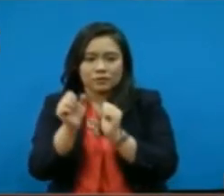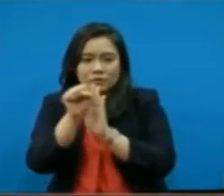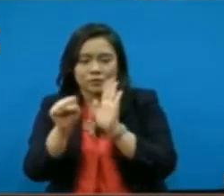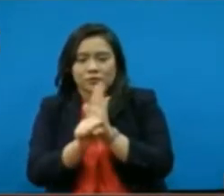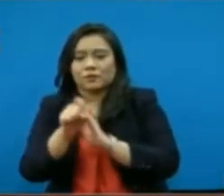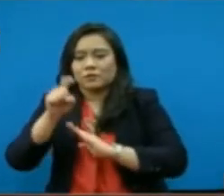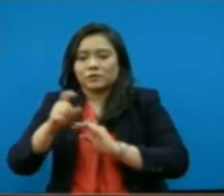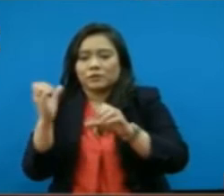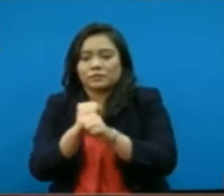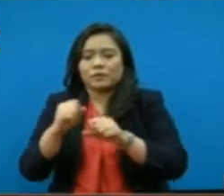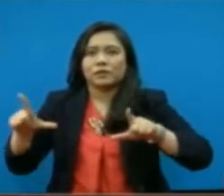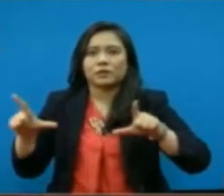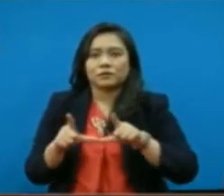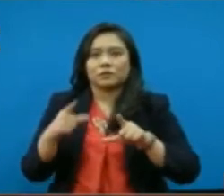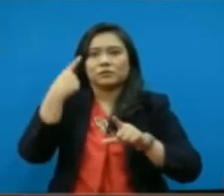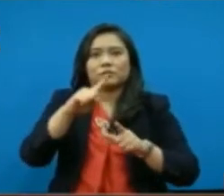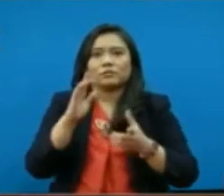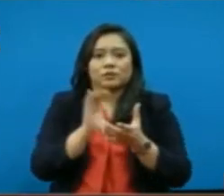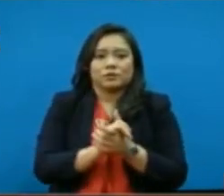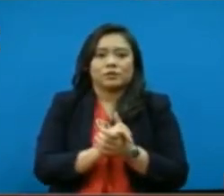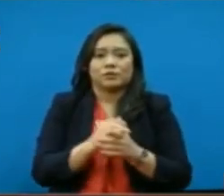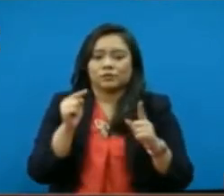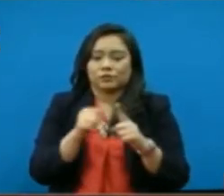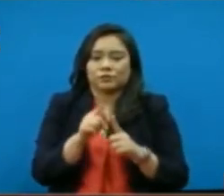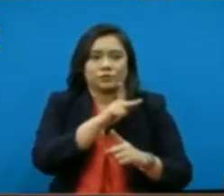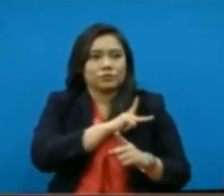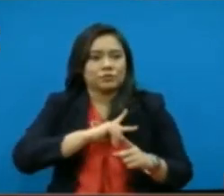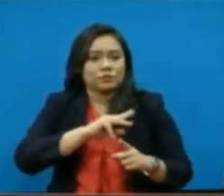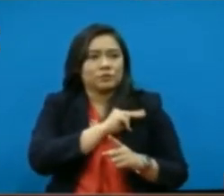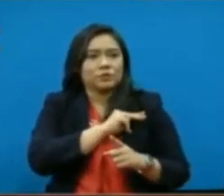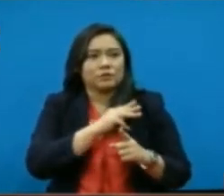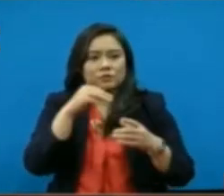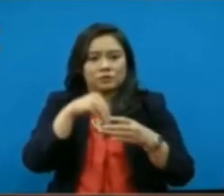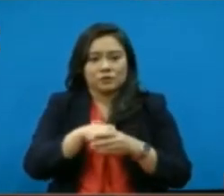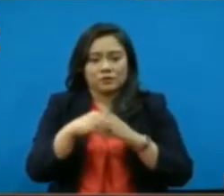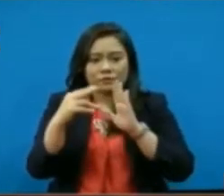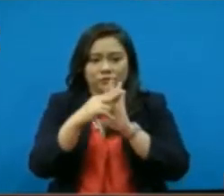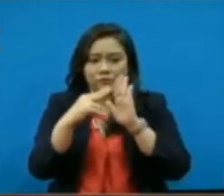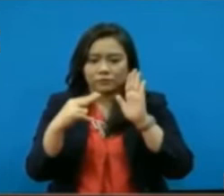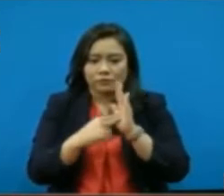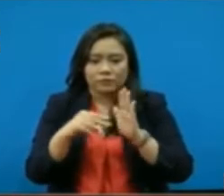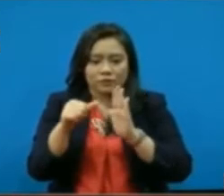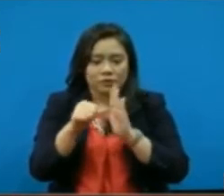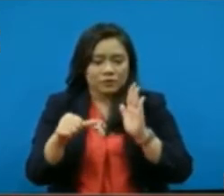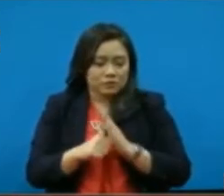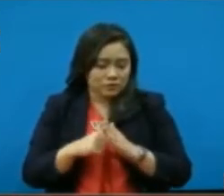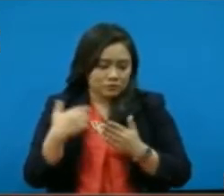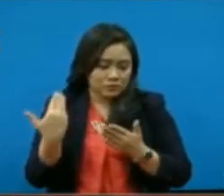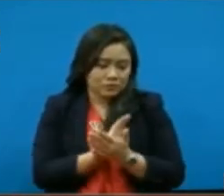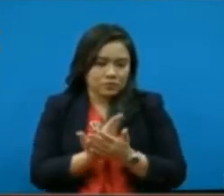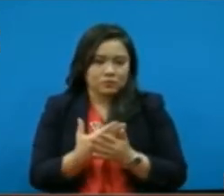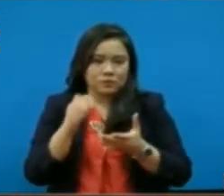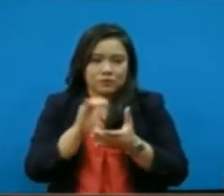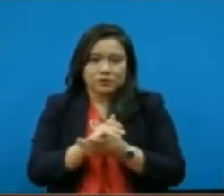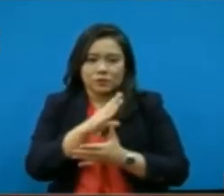perlu mendapatkan lesen untuk berkahwin kepada Ketua Menteri dalam konteks Akta Memperbarui Undang-Undang Perkahwinan